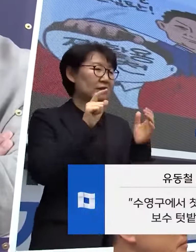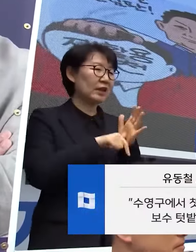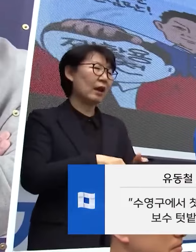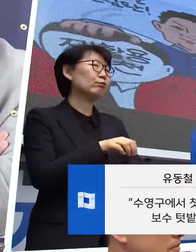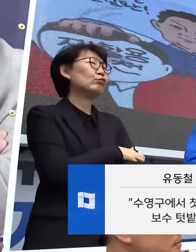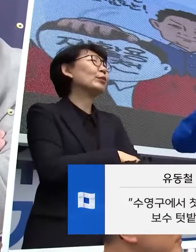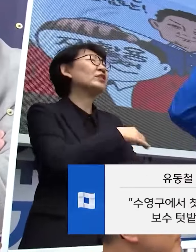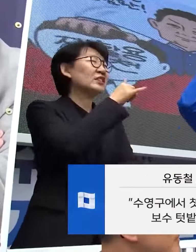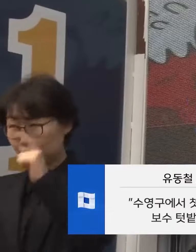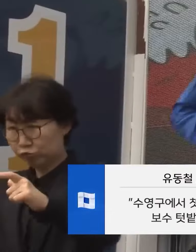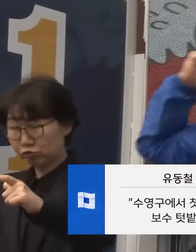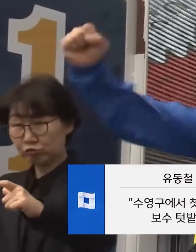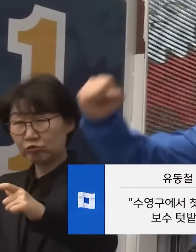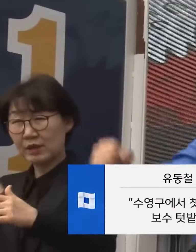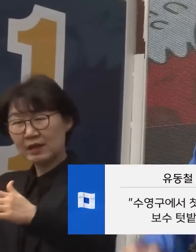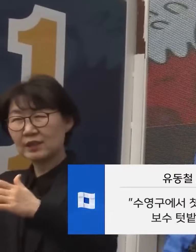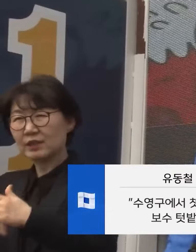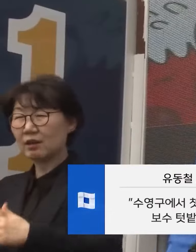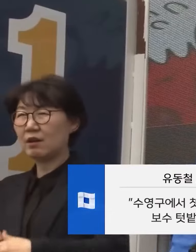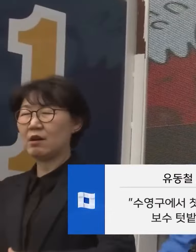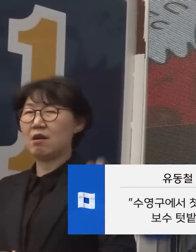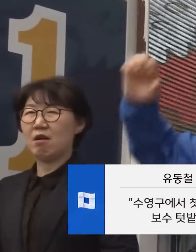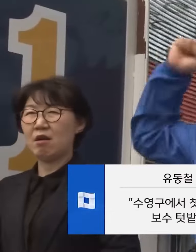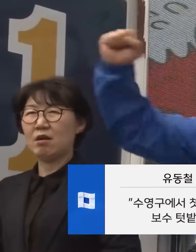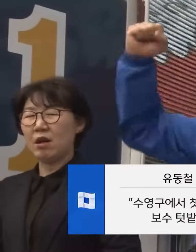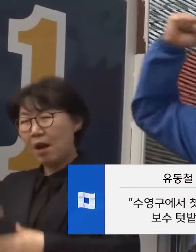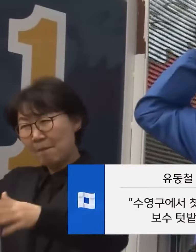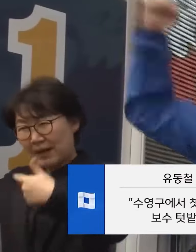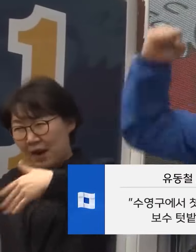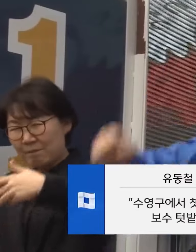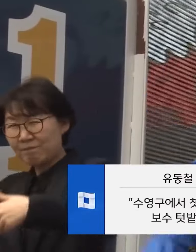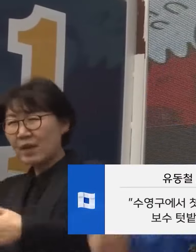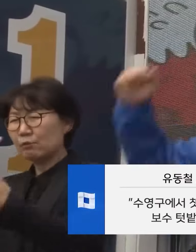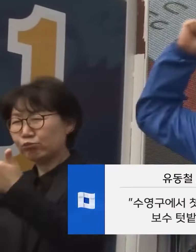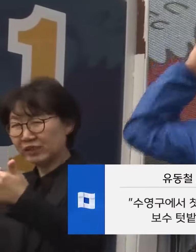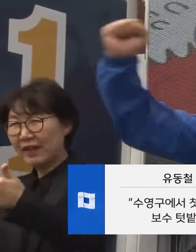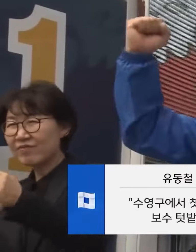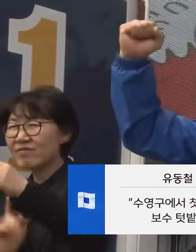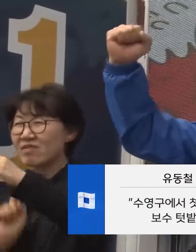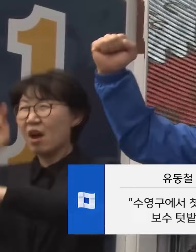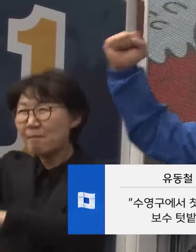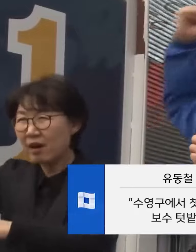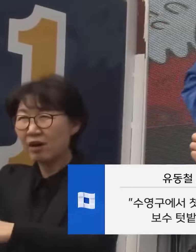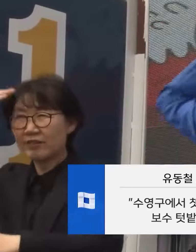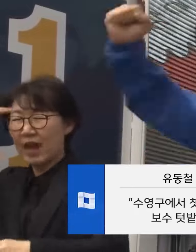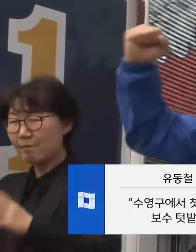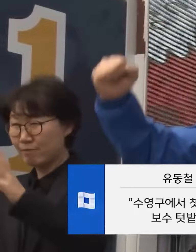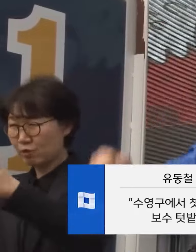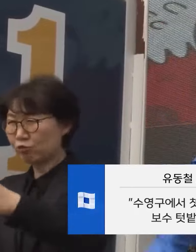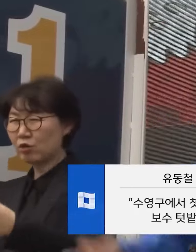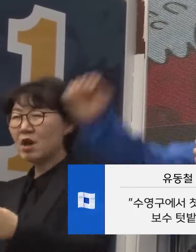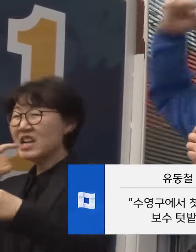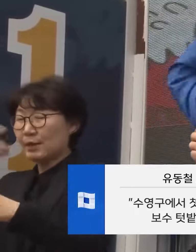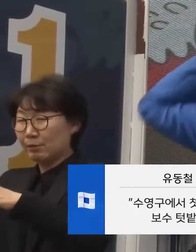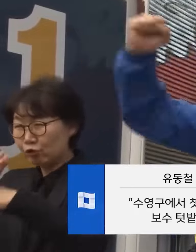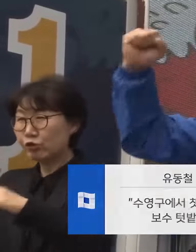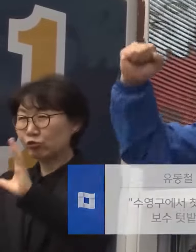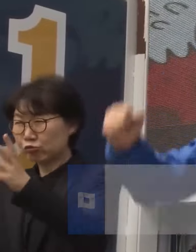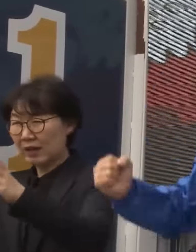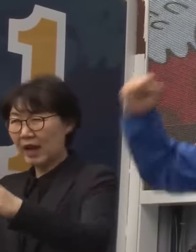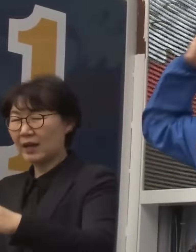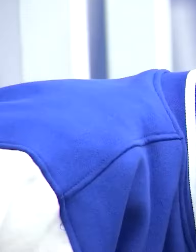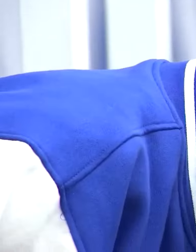후보는 수영구에서 첫 번째 민주당 국회의원으로 일하고 싶다. 보수 텃밭으로 불리는 수영구도 변화가 필요하다며